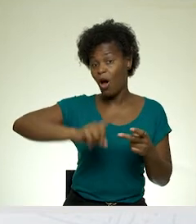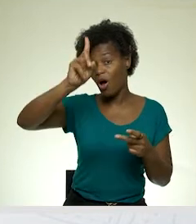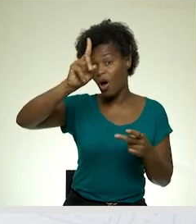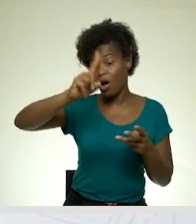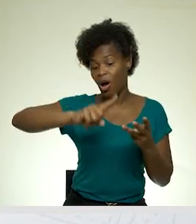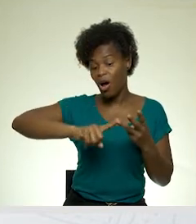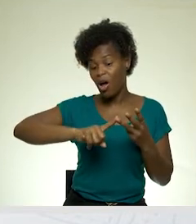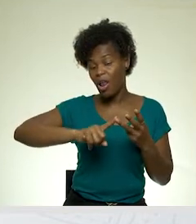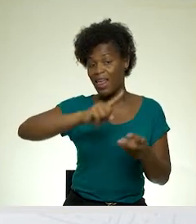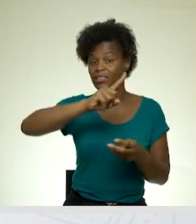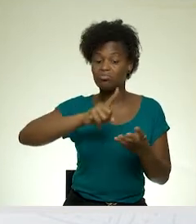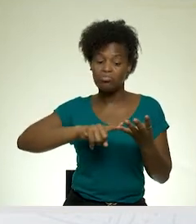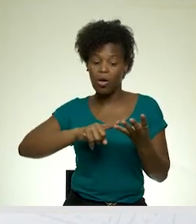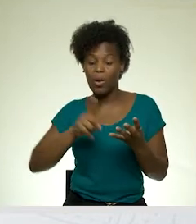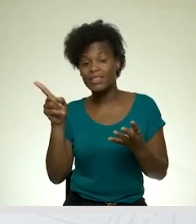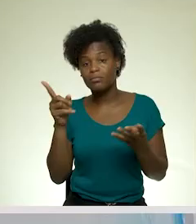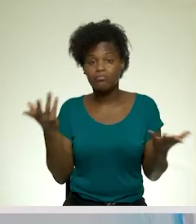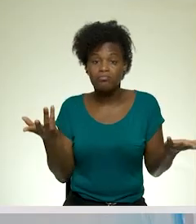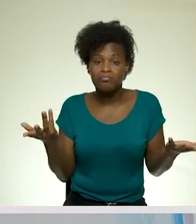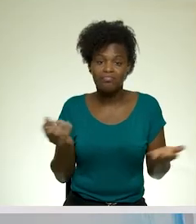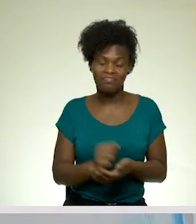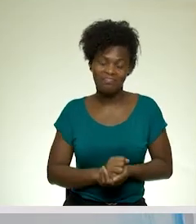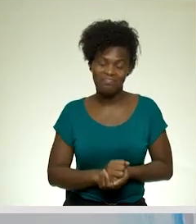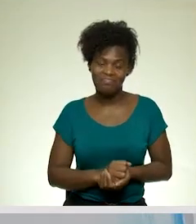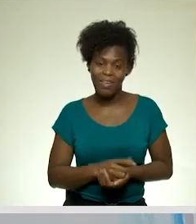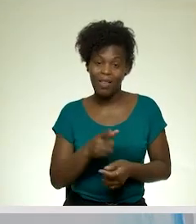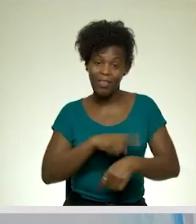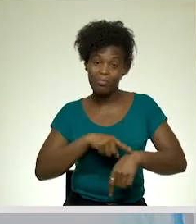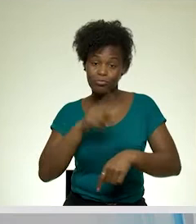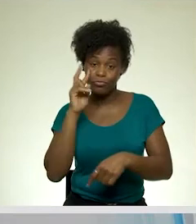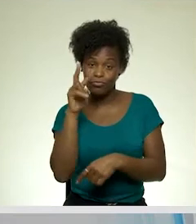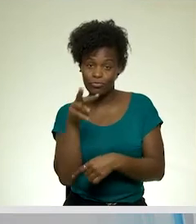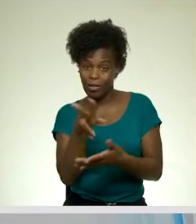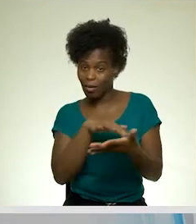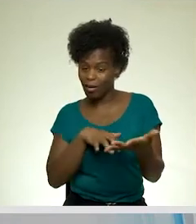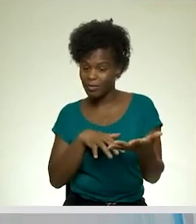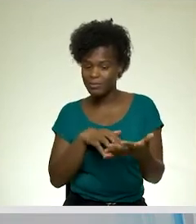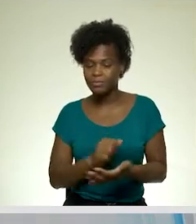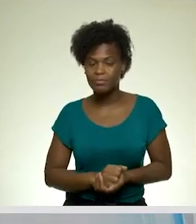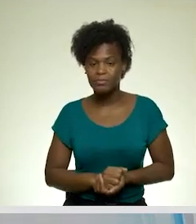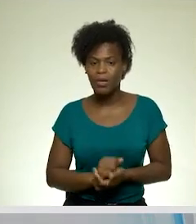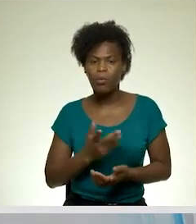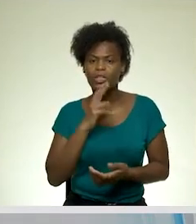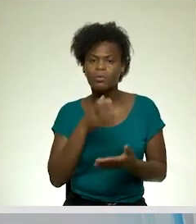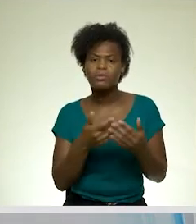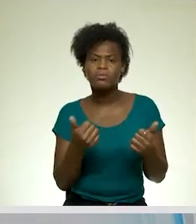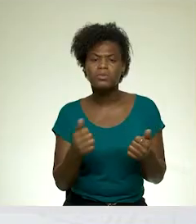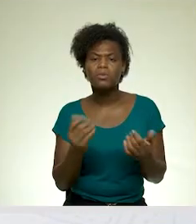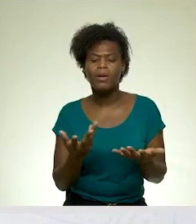à l'est ou à l'ouest. Prends le temps de regarder. Quelle est la bonne option?